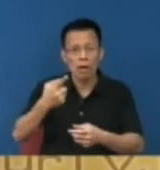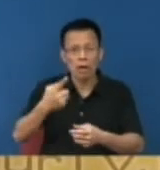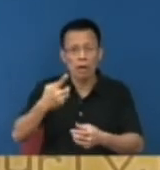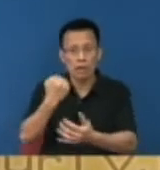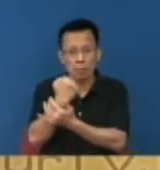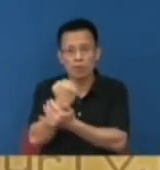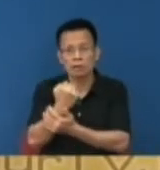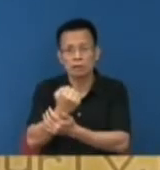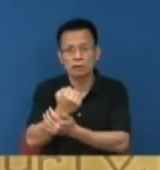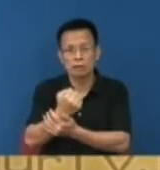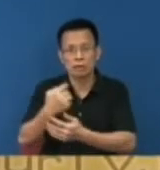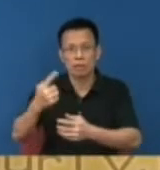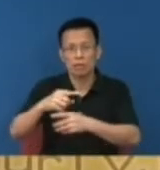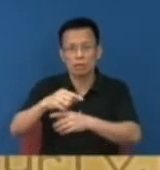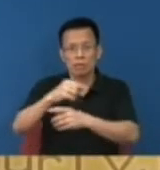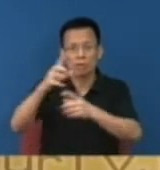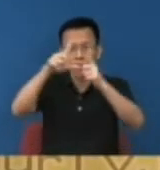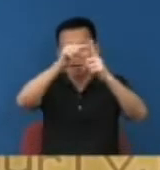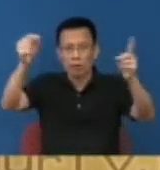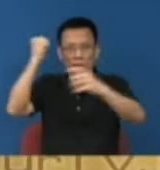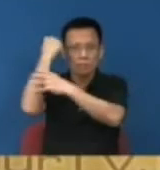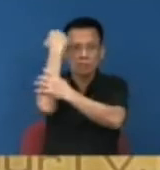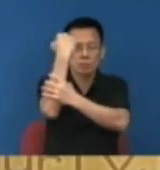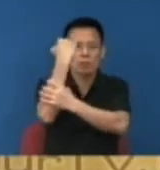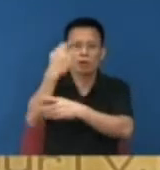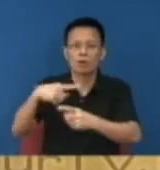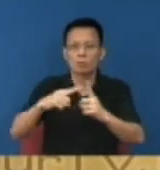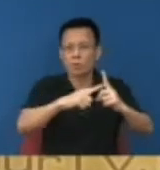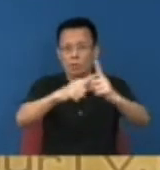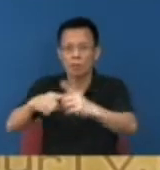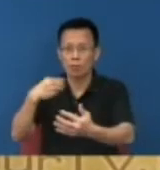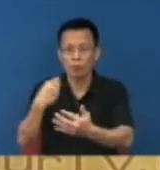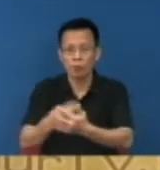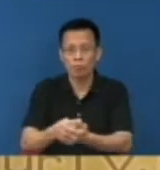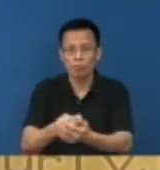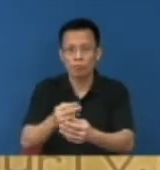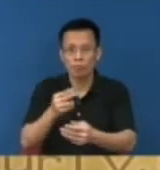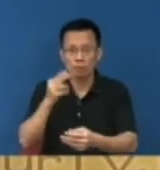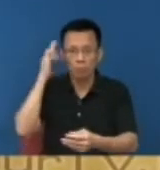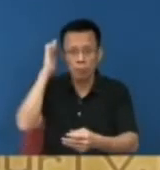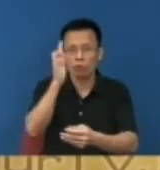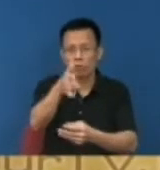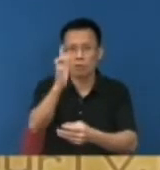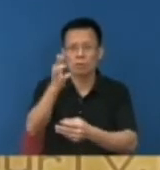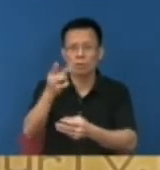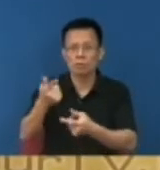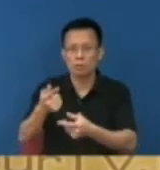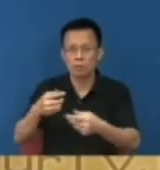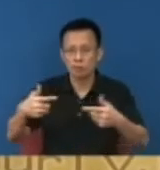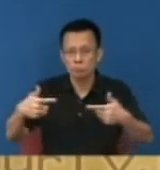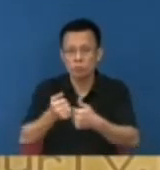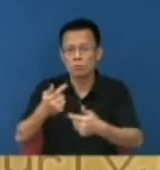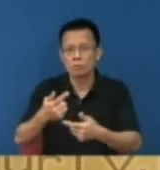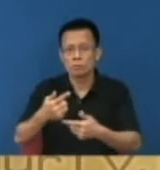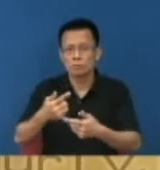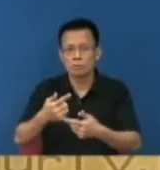是由這個民間買武器配合這個當時的清朝的新